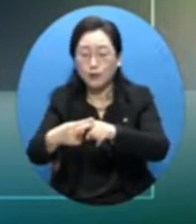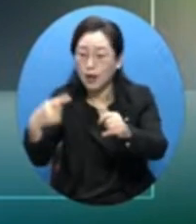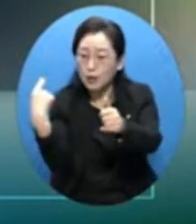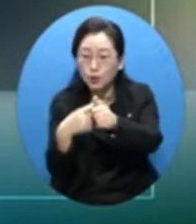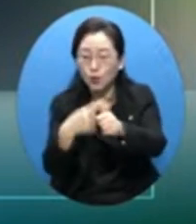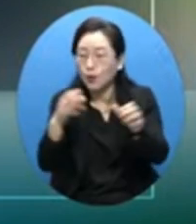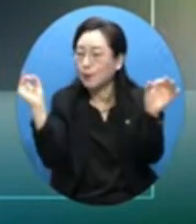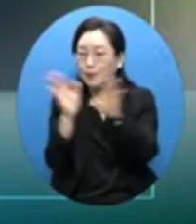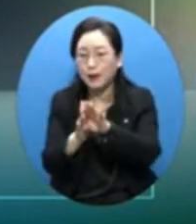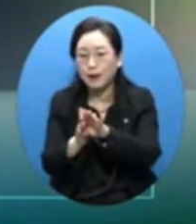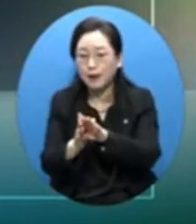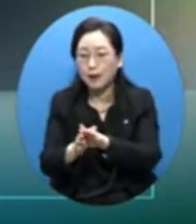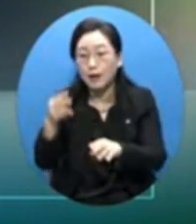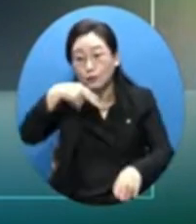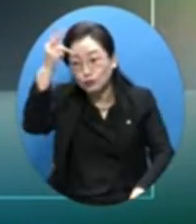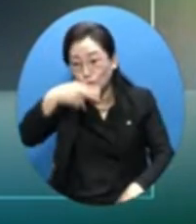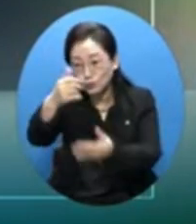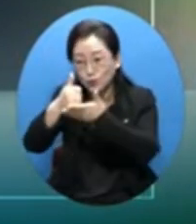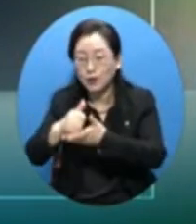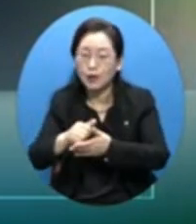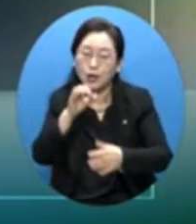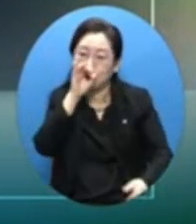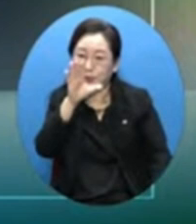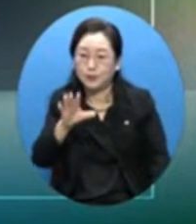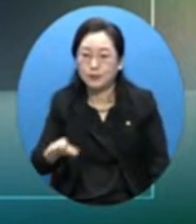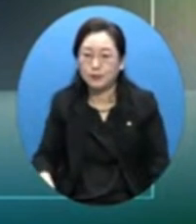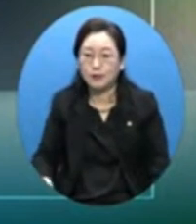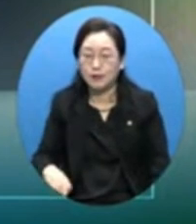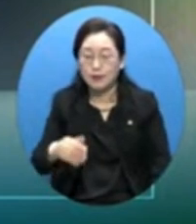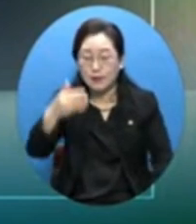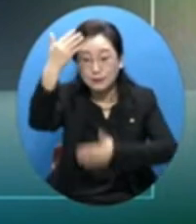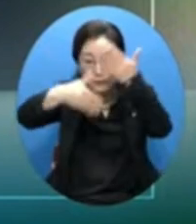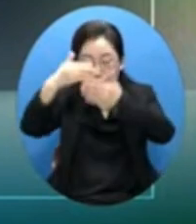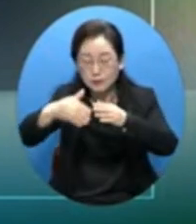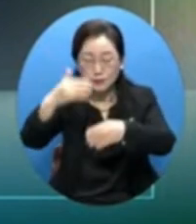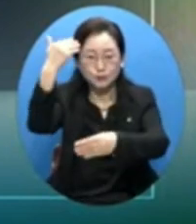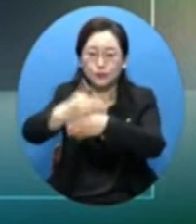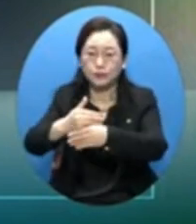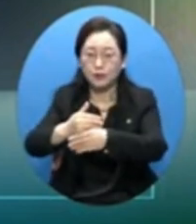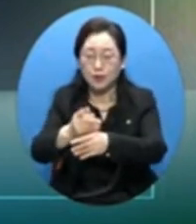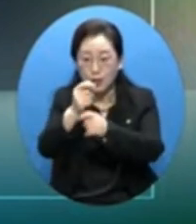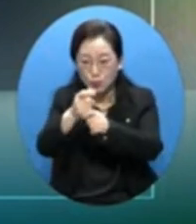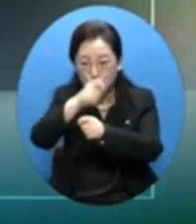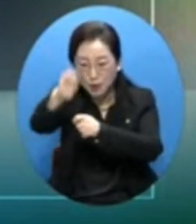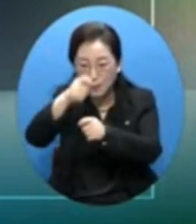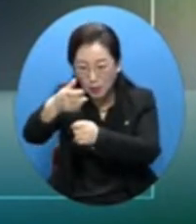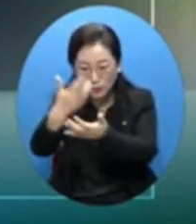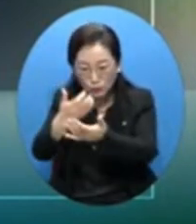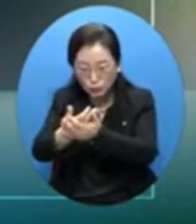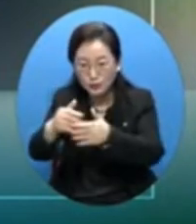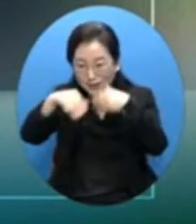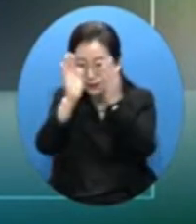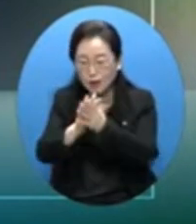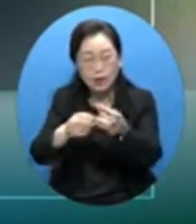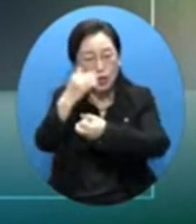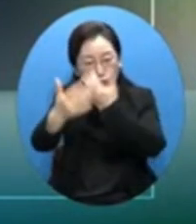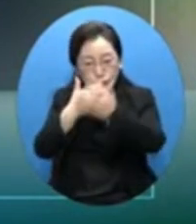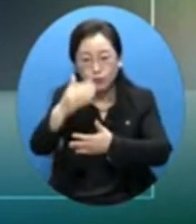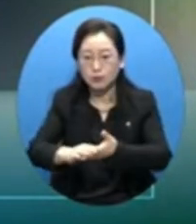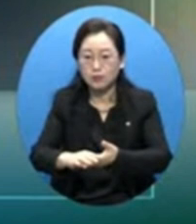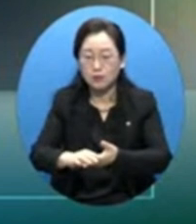사라졌고 손술집에 손님이 끊겼으며 극장이 문을 닫았다. 도박장부가 불에 탔고 오랜 채무가